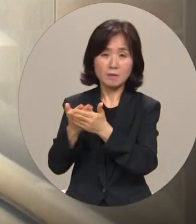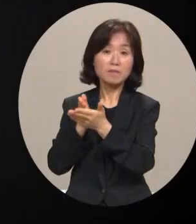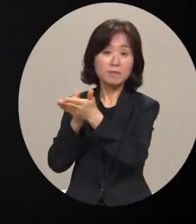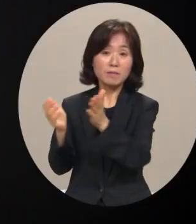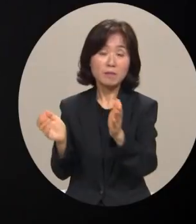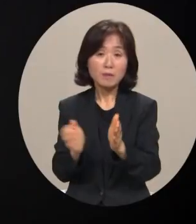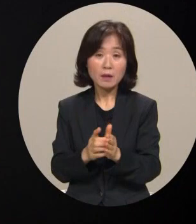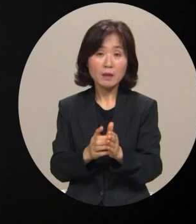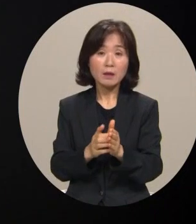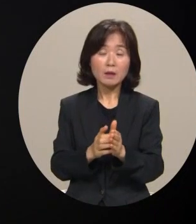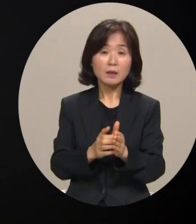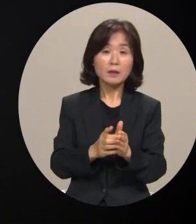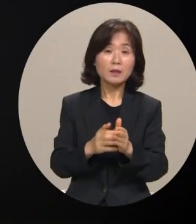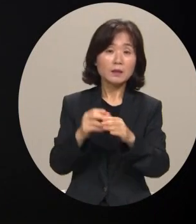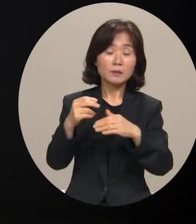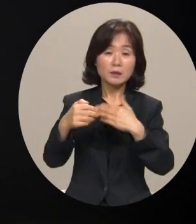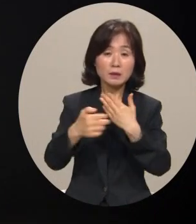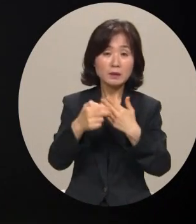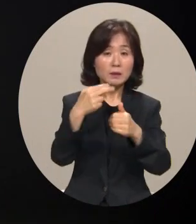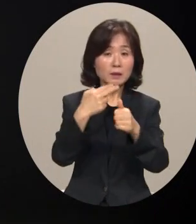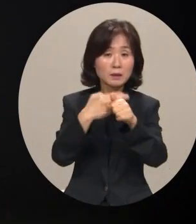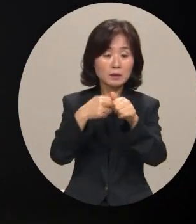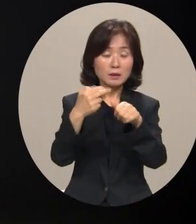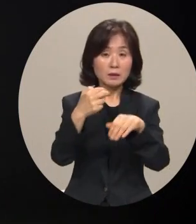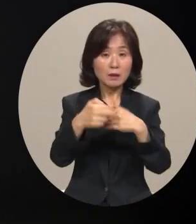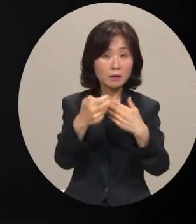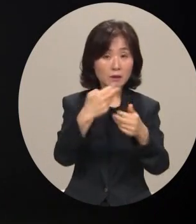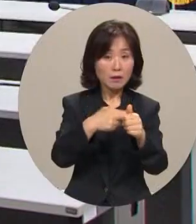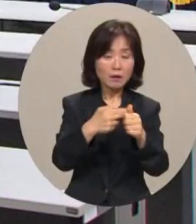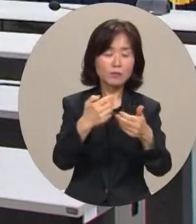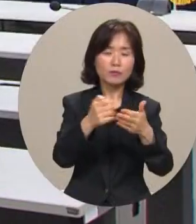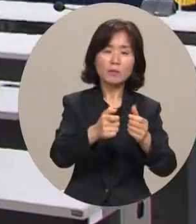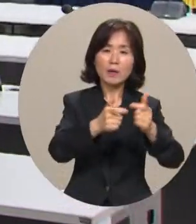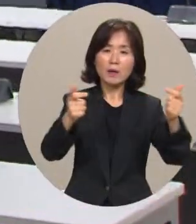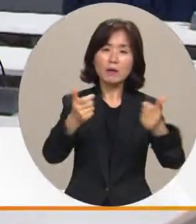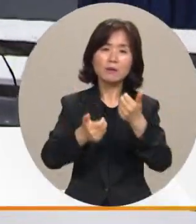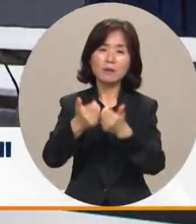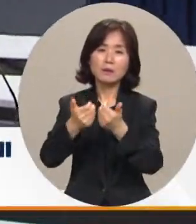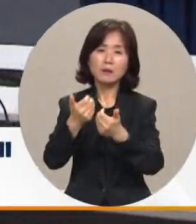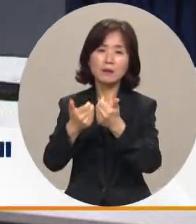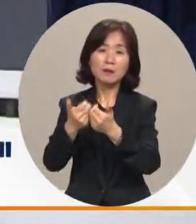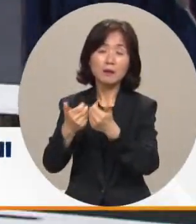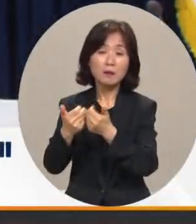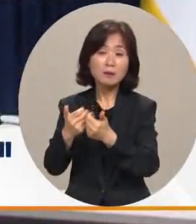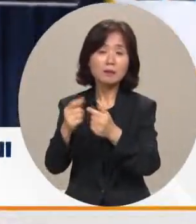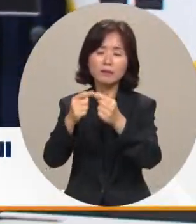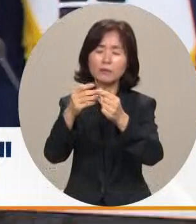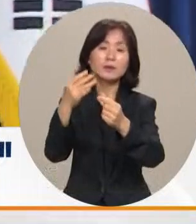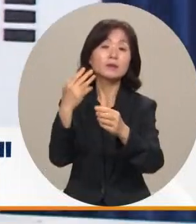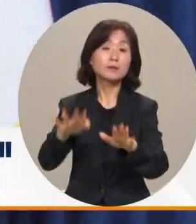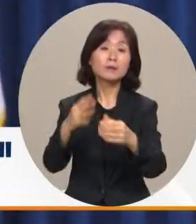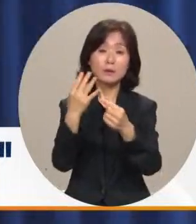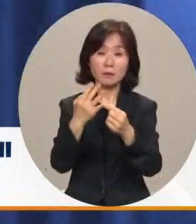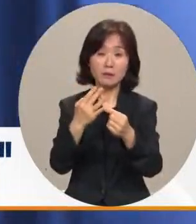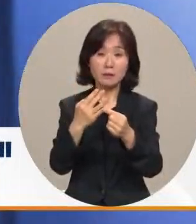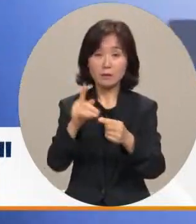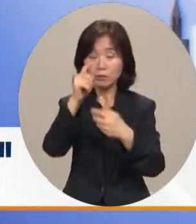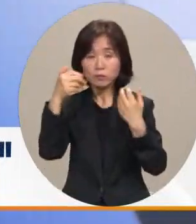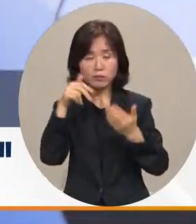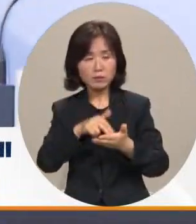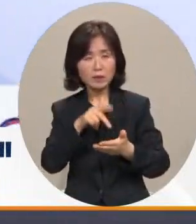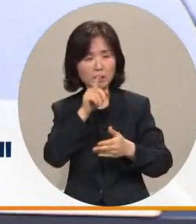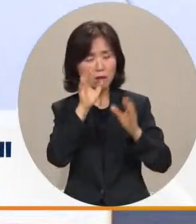의대 증원 갈등에 이어 이번이 네 번째입니다. 정부는 이 같은 움직임을 불법으로 보고 유감의 뜻을